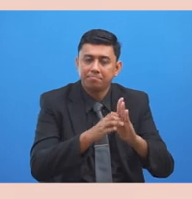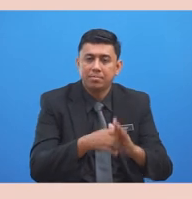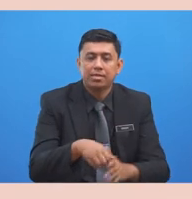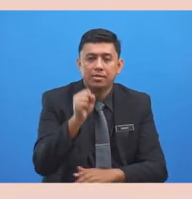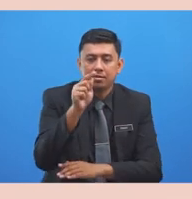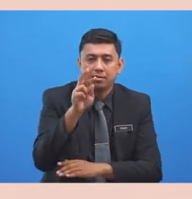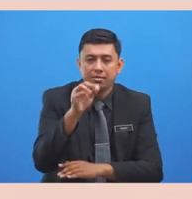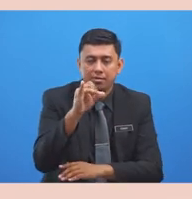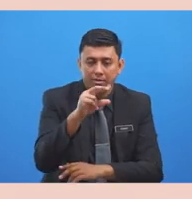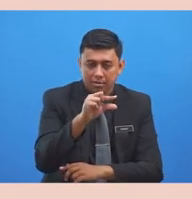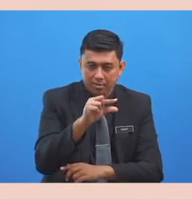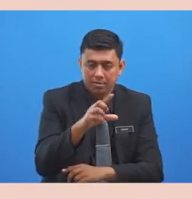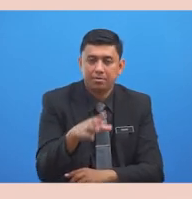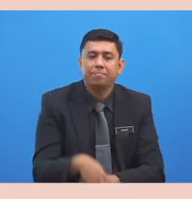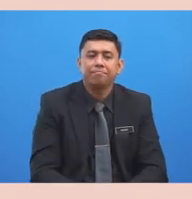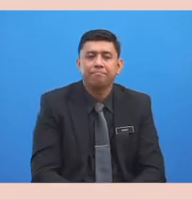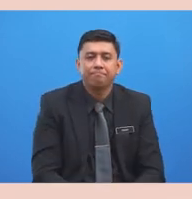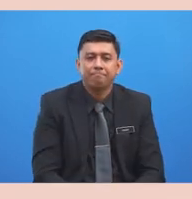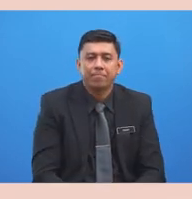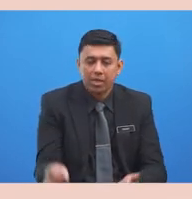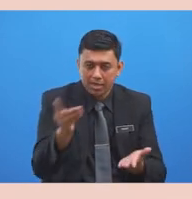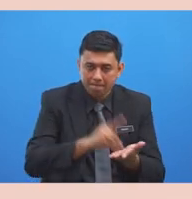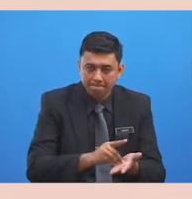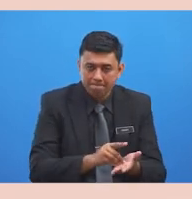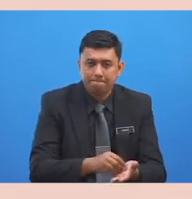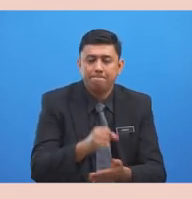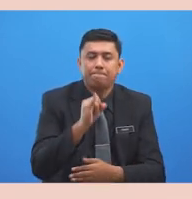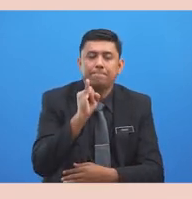integer, double dan char serta